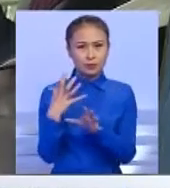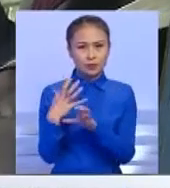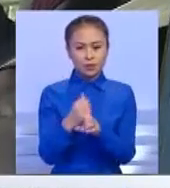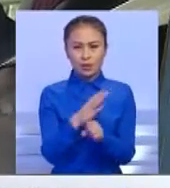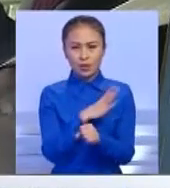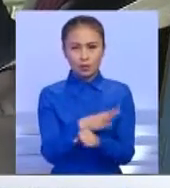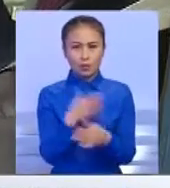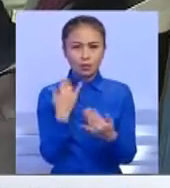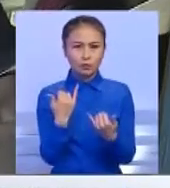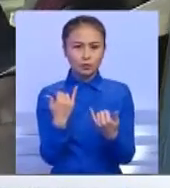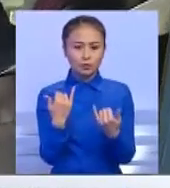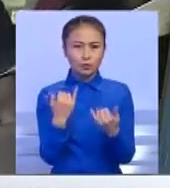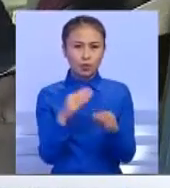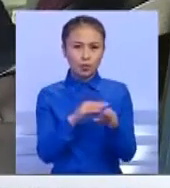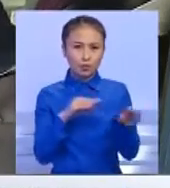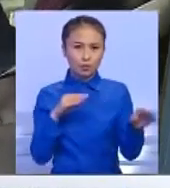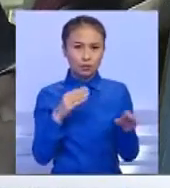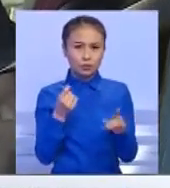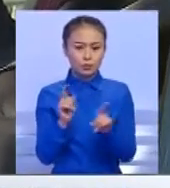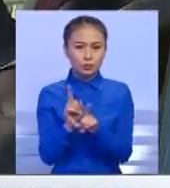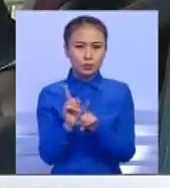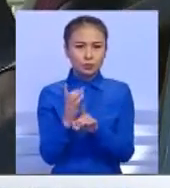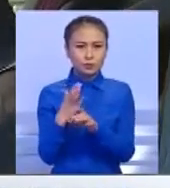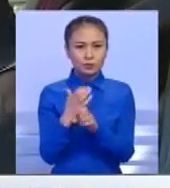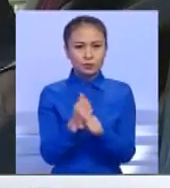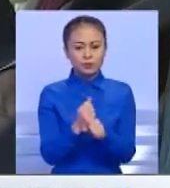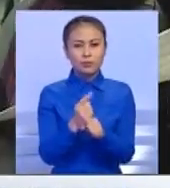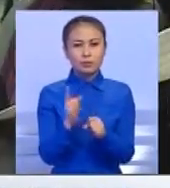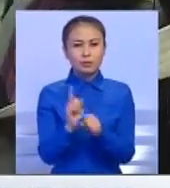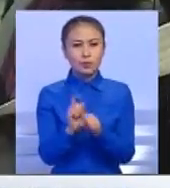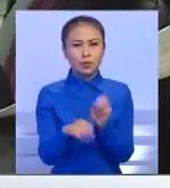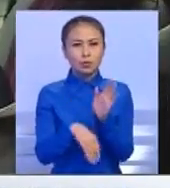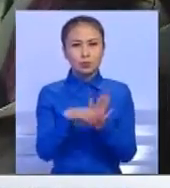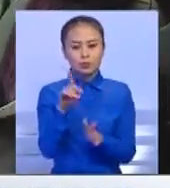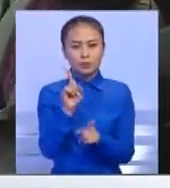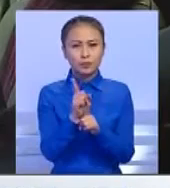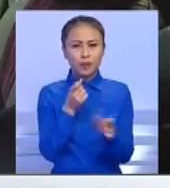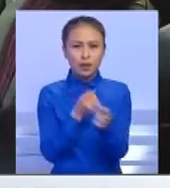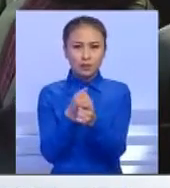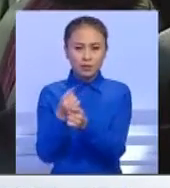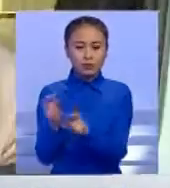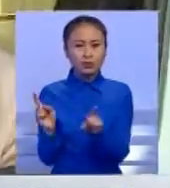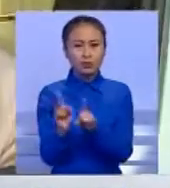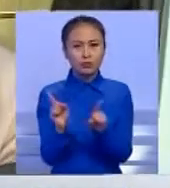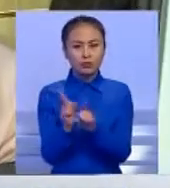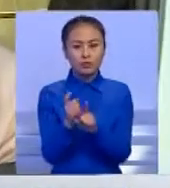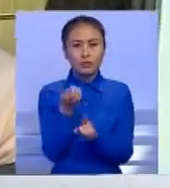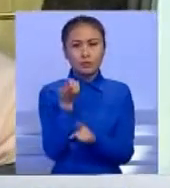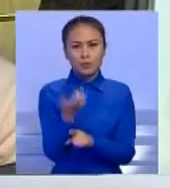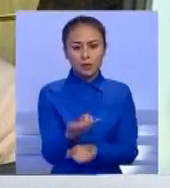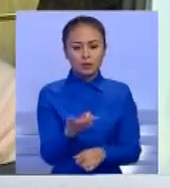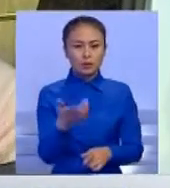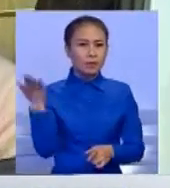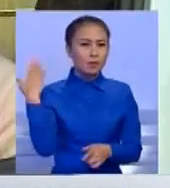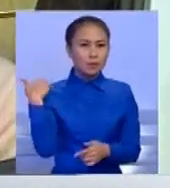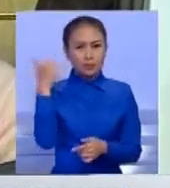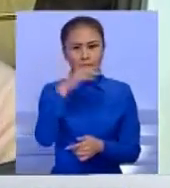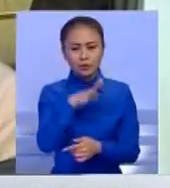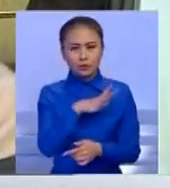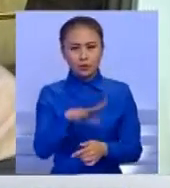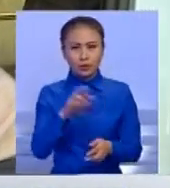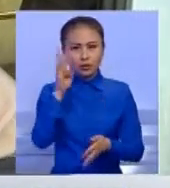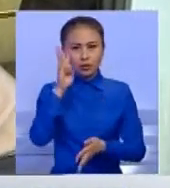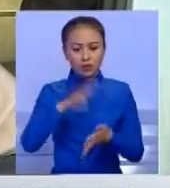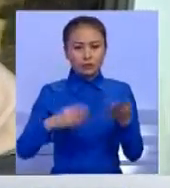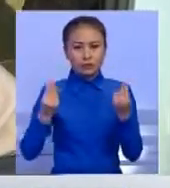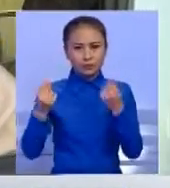болды. Қазір өзі кептелістің өзі азайып жатыр. Машиналар өткен азайып жатыр. Авария да аз болып жатыр. Былтырғыдай емес. Мына штрафтардың түскені бізге жақсы